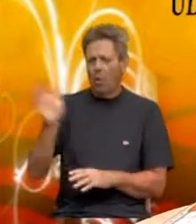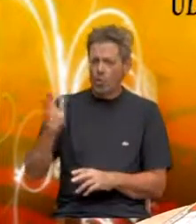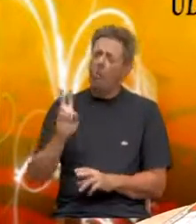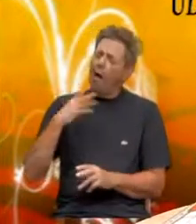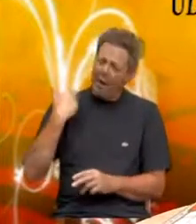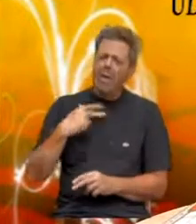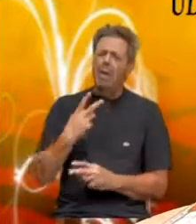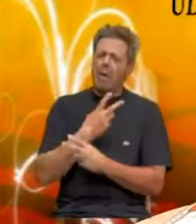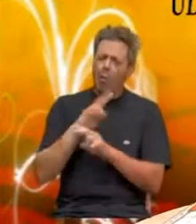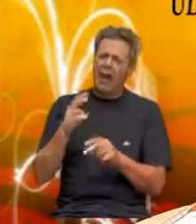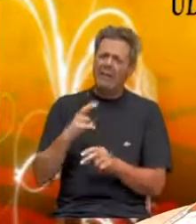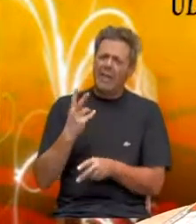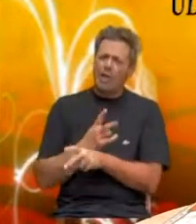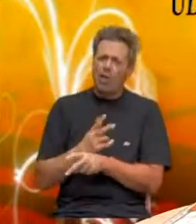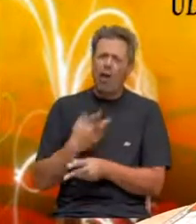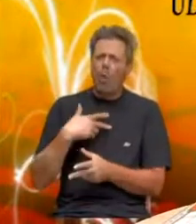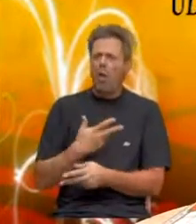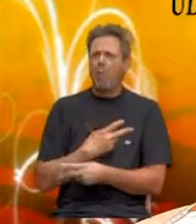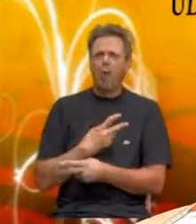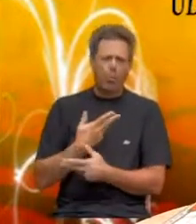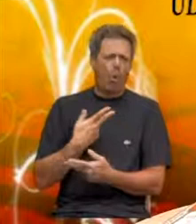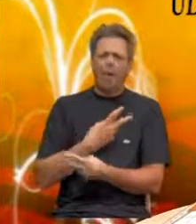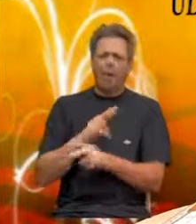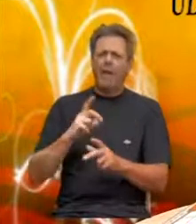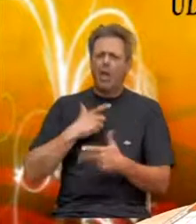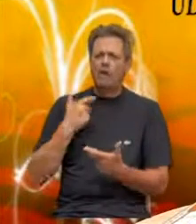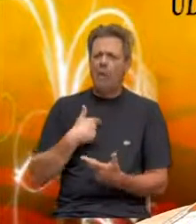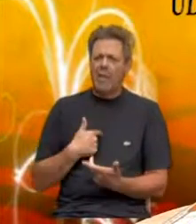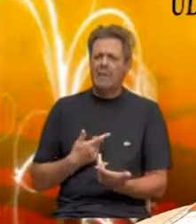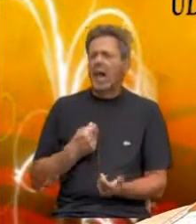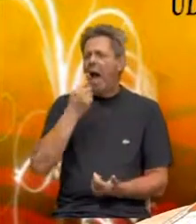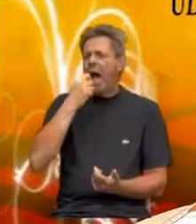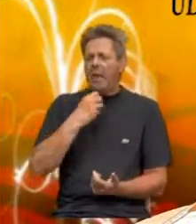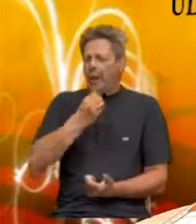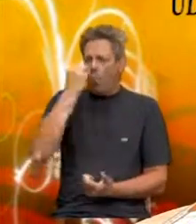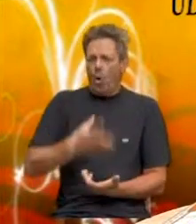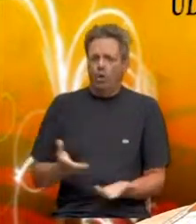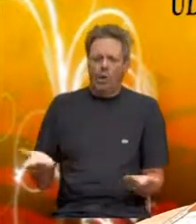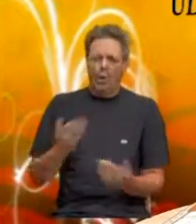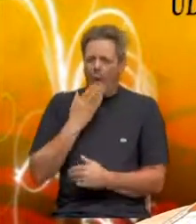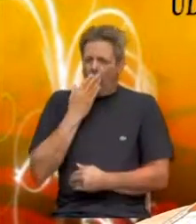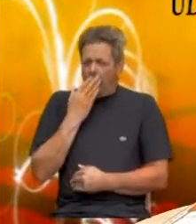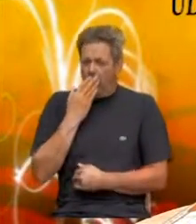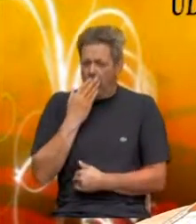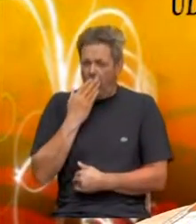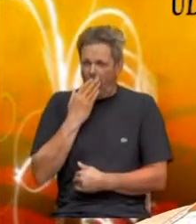imaju bolji pristup i novcu i prehrani svemu, pa jedu smeće. Svakako. Okay. Prema tome,